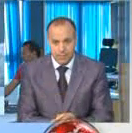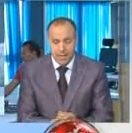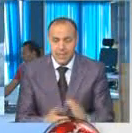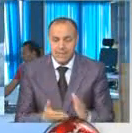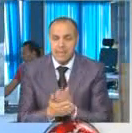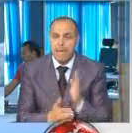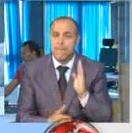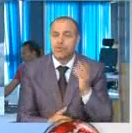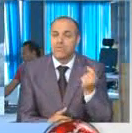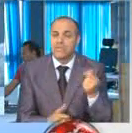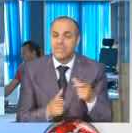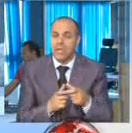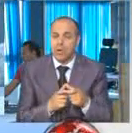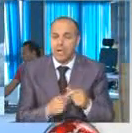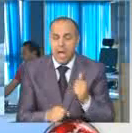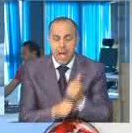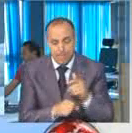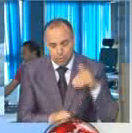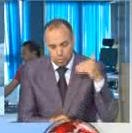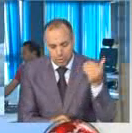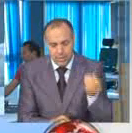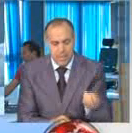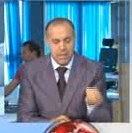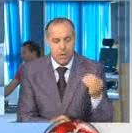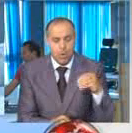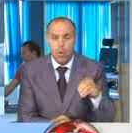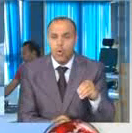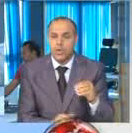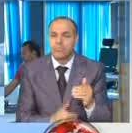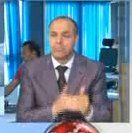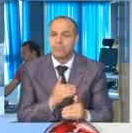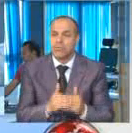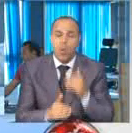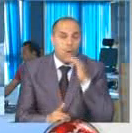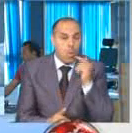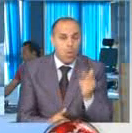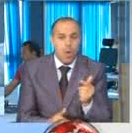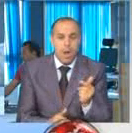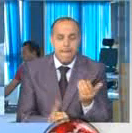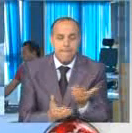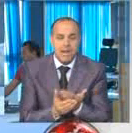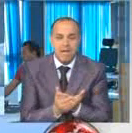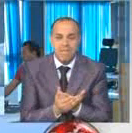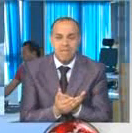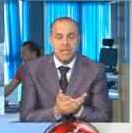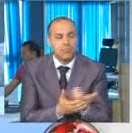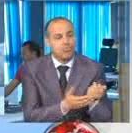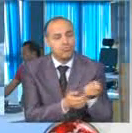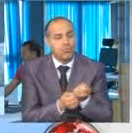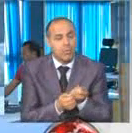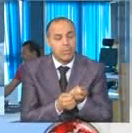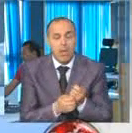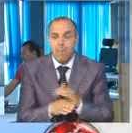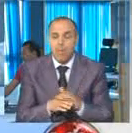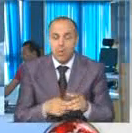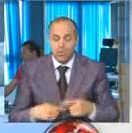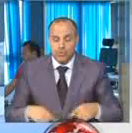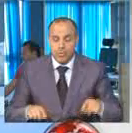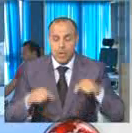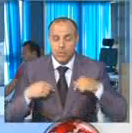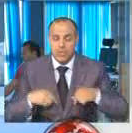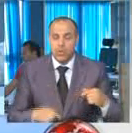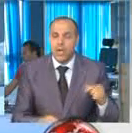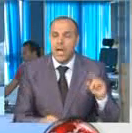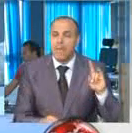إعداد ميزانية الدولة للسنة المقبلة إضافة إلى مدى التقدم الحاصل بخصوص ملفات المصادرة كان محور اجتماع رئيس